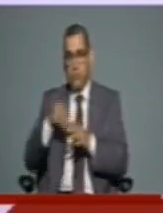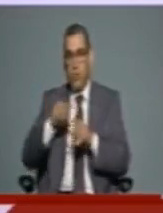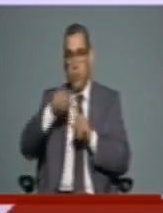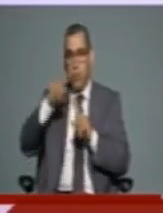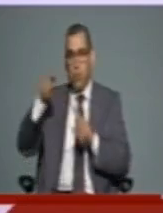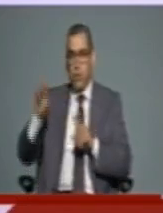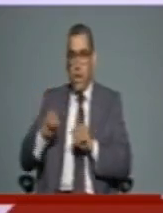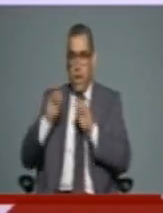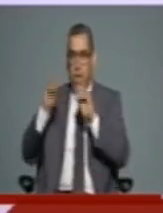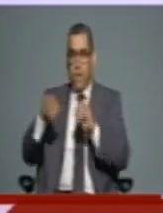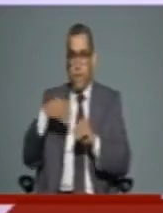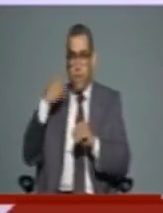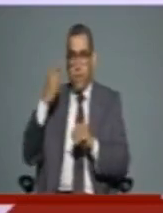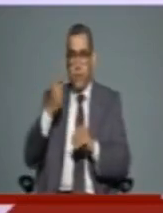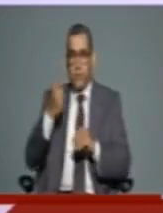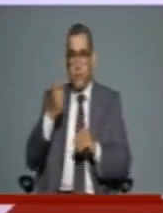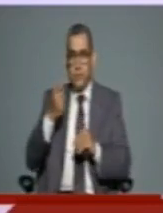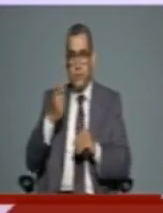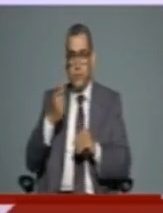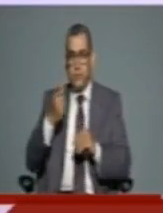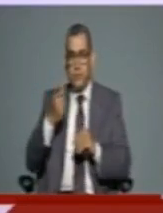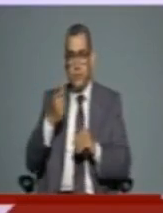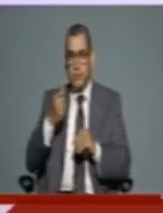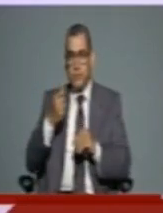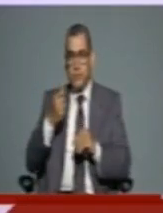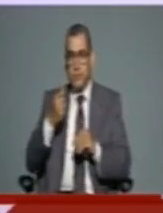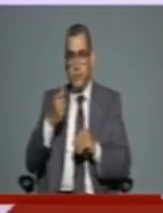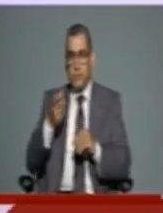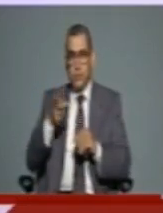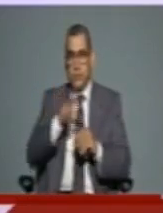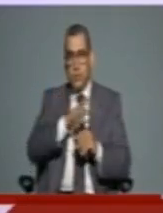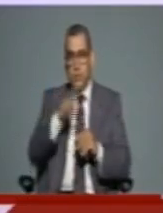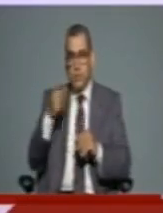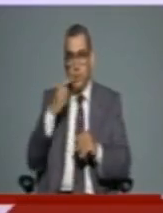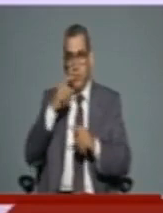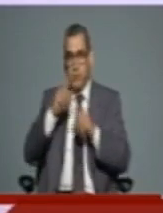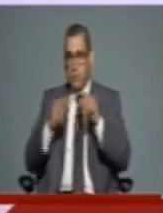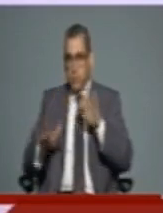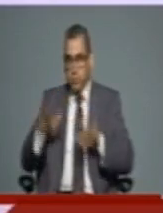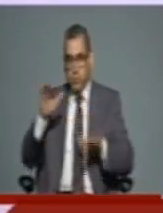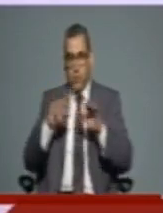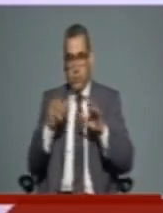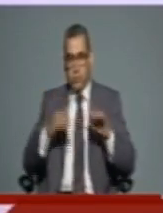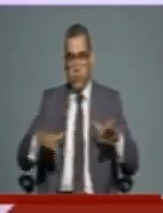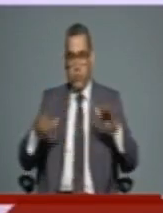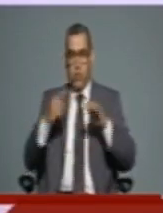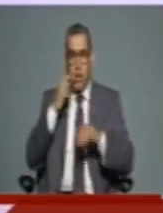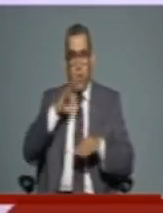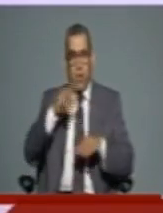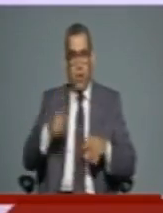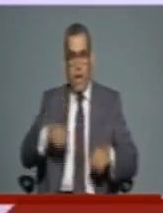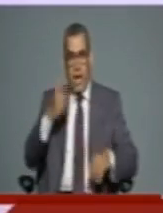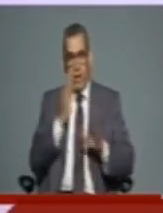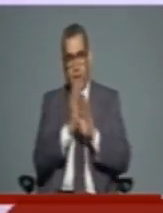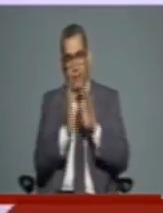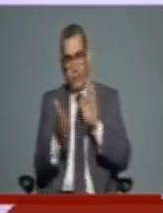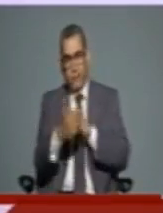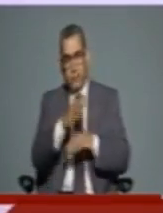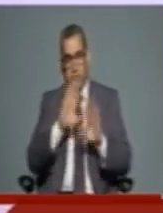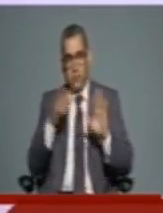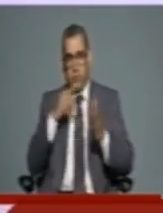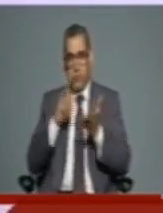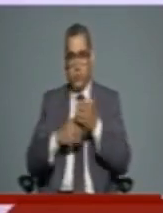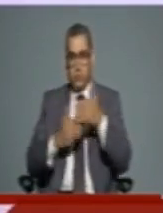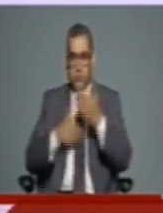في اسعار اشي ده اقل من ده ولا حد بيشتغل في السوق السوداء، وبالتالي هتدي نوع من